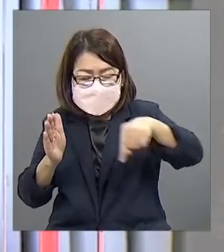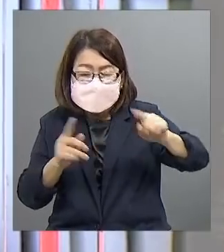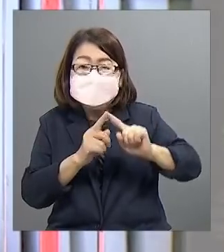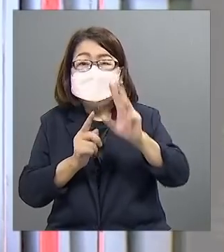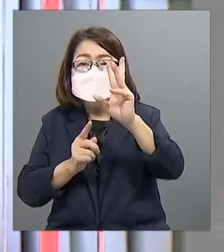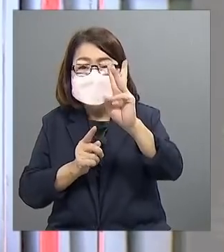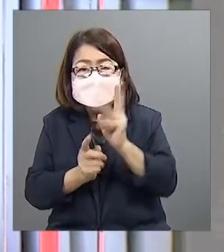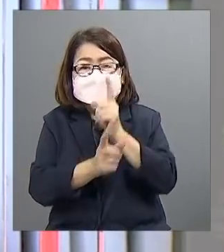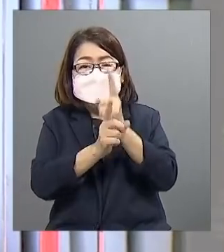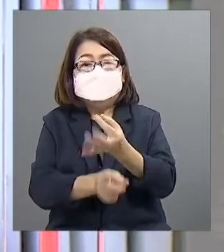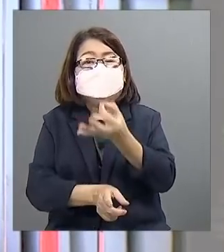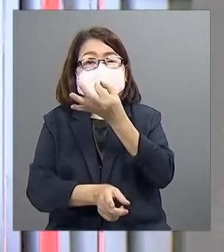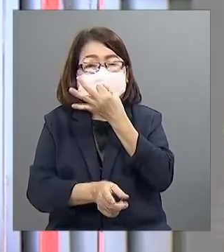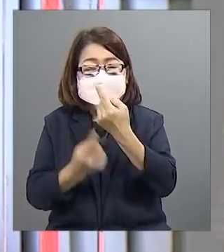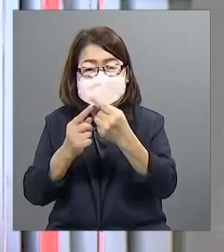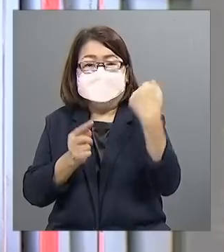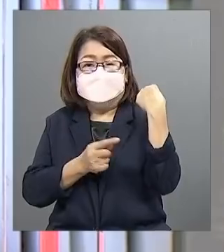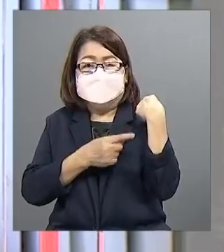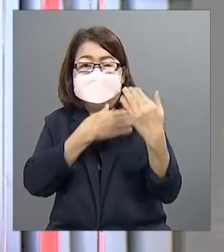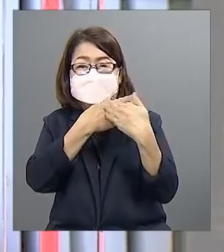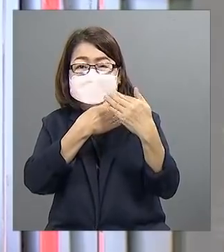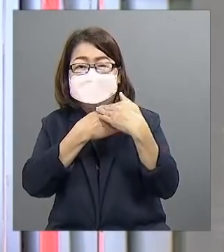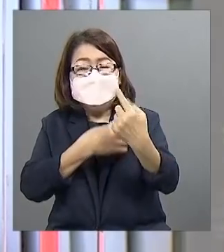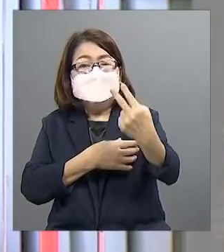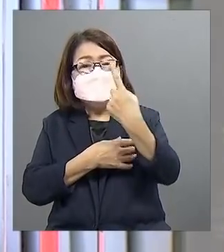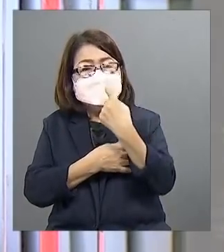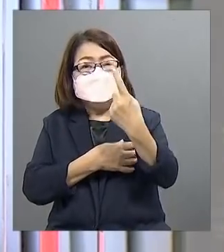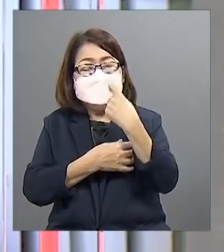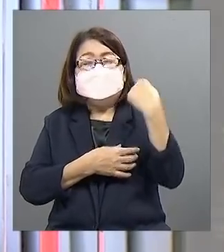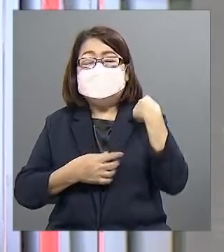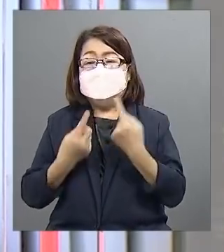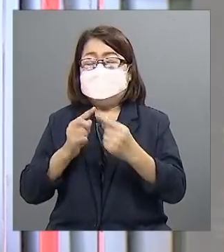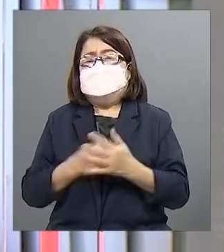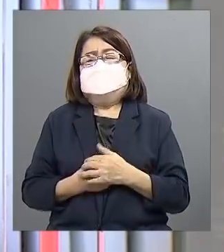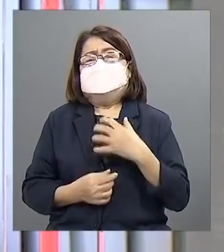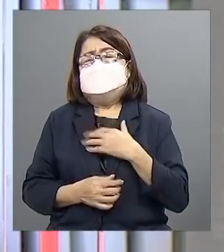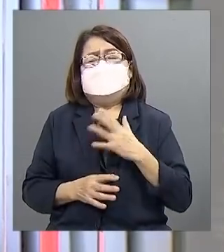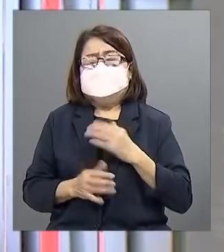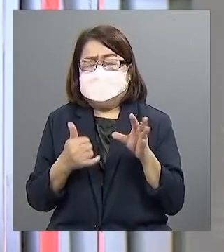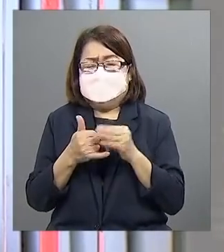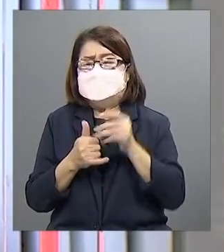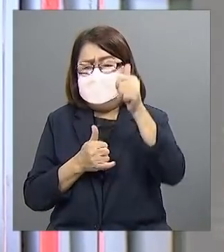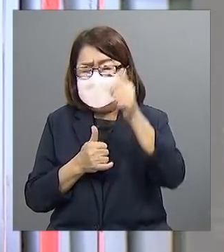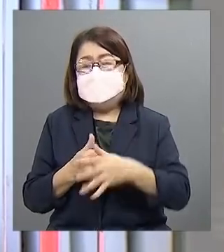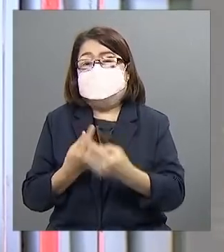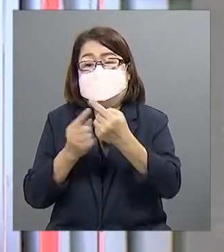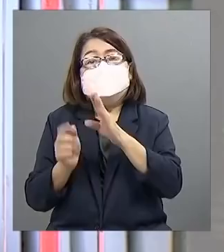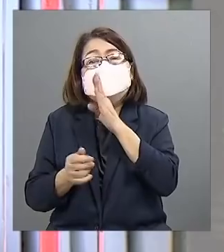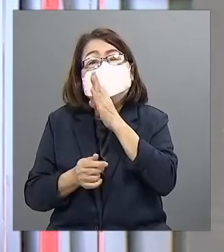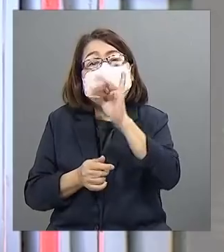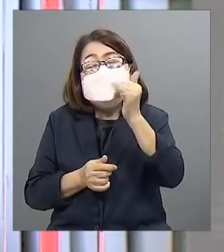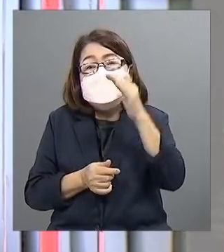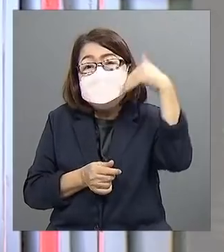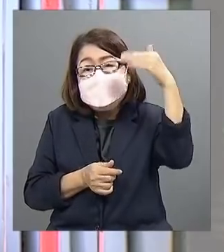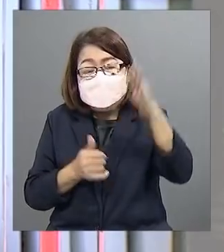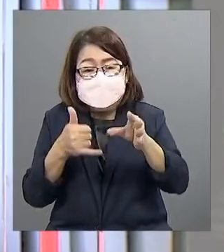หละนะฮะดังนั้นคุณผู้ชมครับถ้าไม่เกิดขึ้นกับเรานั้นก็ดีแต่ถ้ามันเกิดขึ้นมาแล้วเนี่ยเดี๋ยวพอวันที่มันจะต้องไปหาของหาข้าวมาเตรียมอะไรเนี่ยมันจะ